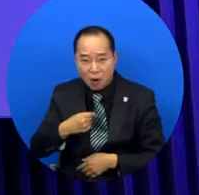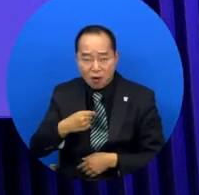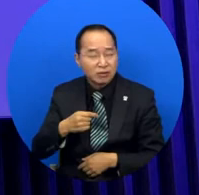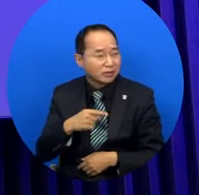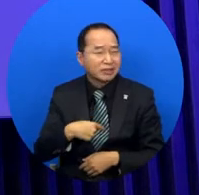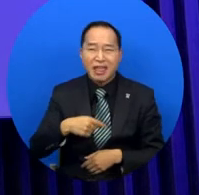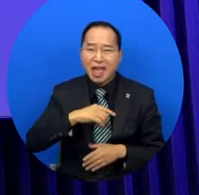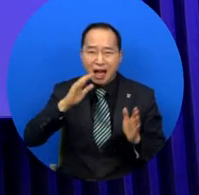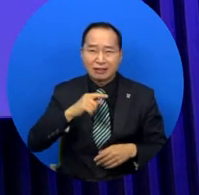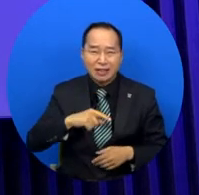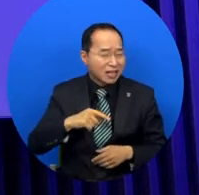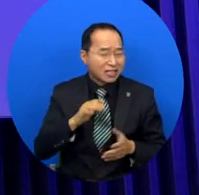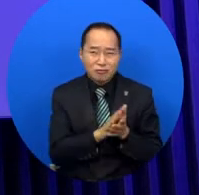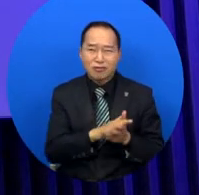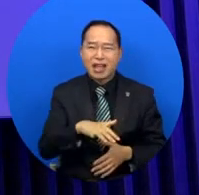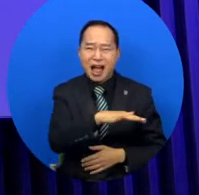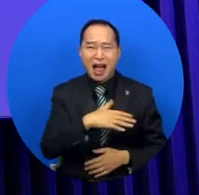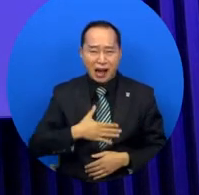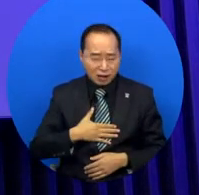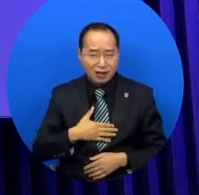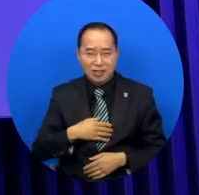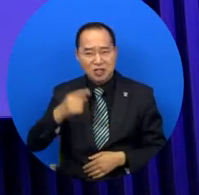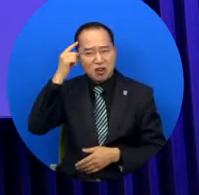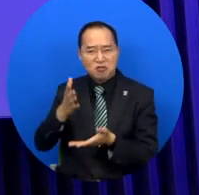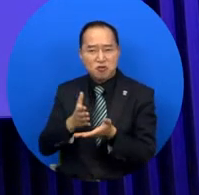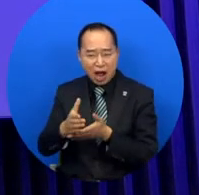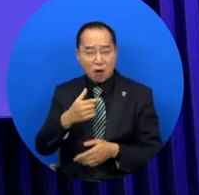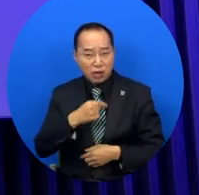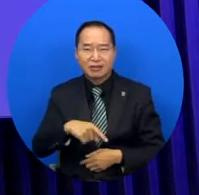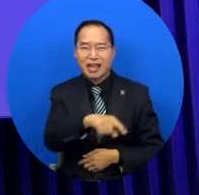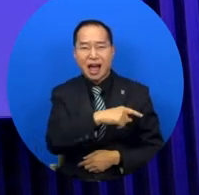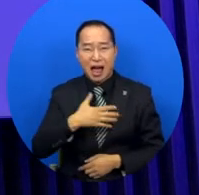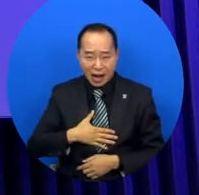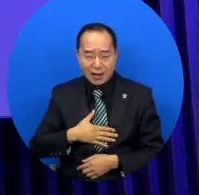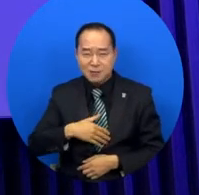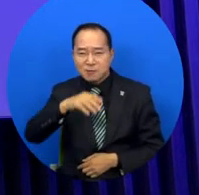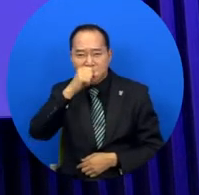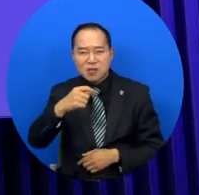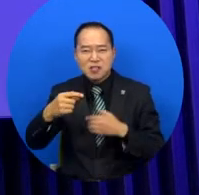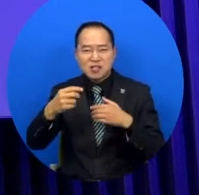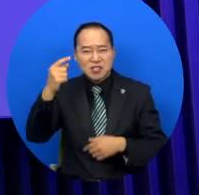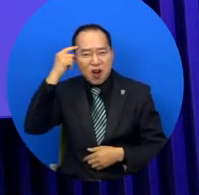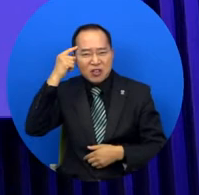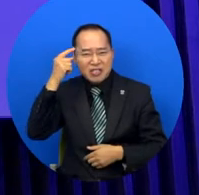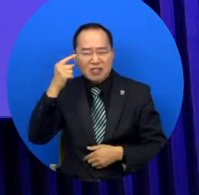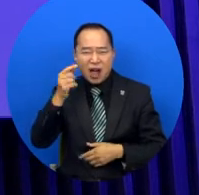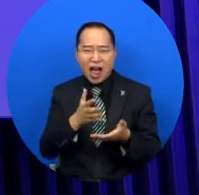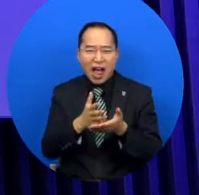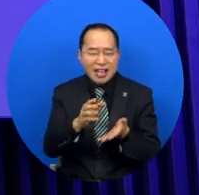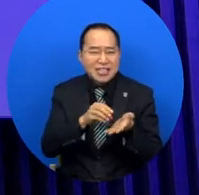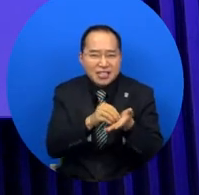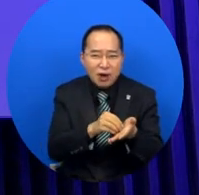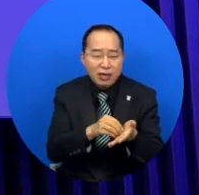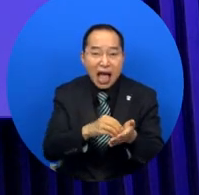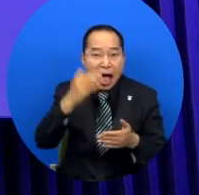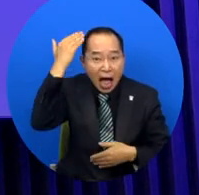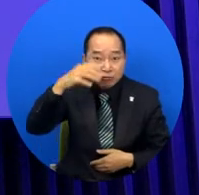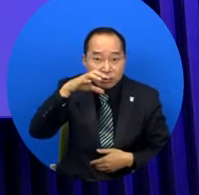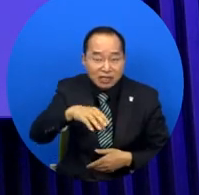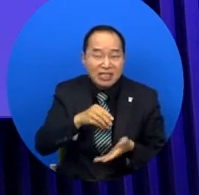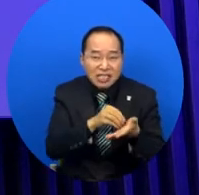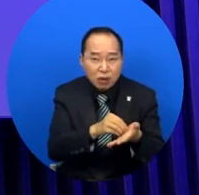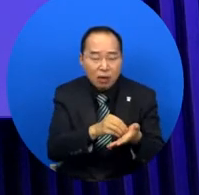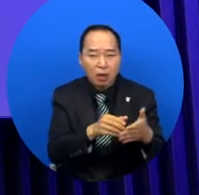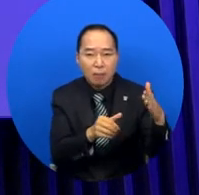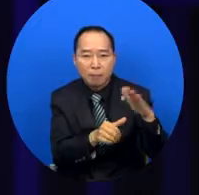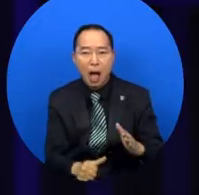불타게 정신과를 하고 싶었어요. 우리 학교 애들도 다 알았고 그래서 제가 정신과 내가 봤을 때 제일 좀 좋아 보이는 정신과에 지원을 했는데 한국에서